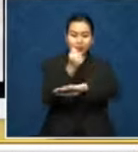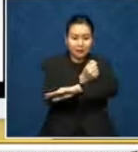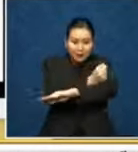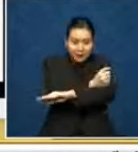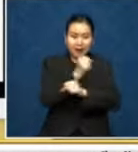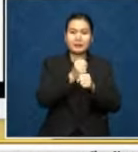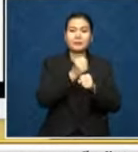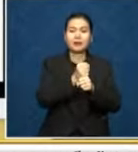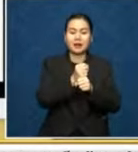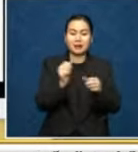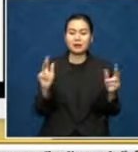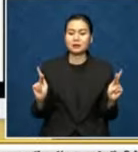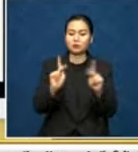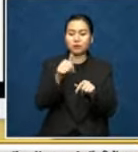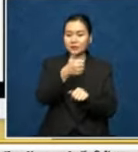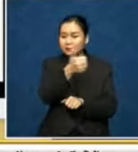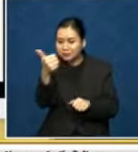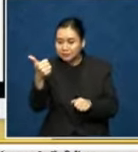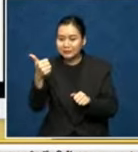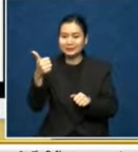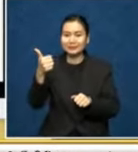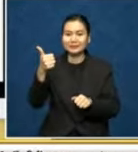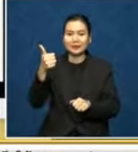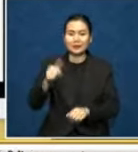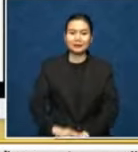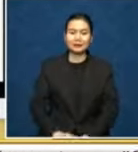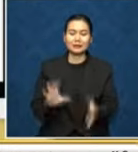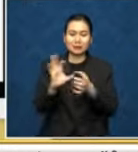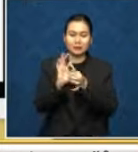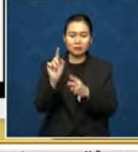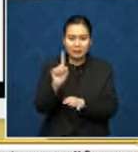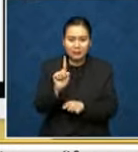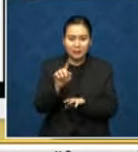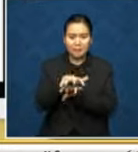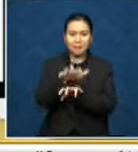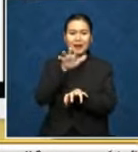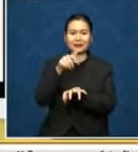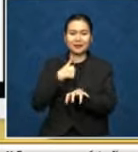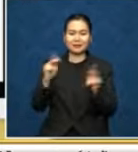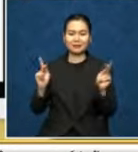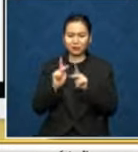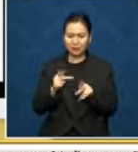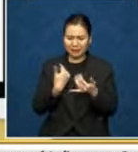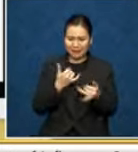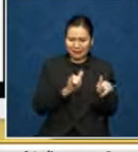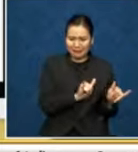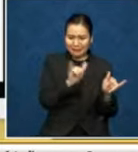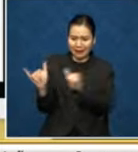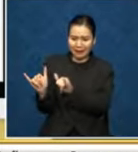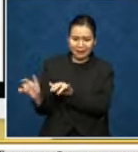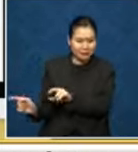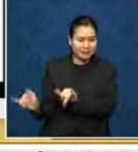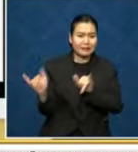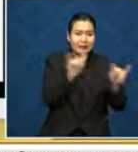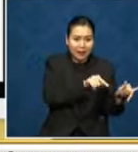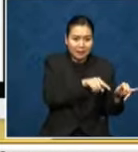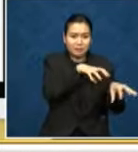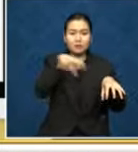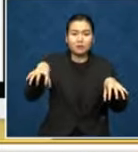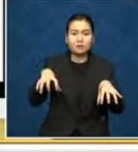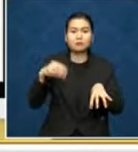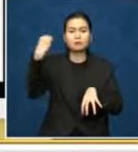ทรวงที่เกี่ยวข้องกับพวกมหาดไทยด้วยนะครับเพราะว่าอันนี้เป็นปัญหาที่เขาย้ายไปทุกที่จริงๆแล้วสุดท้ายก็กลับมาที่มีนบุรีสะพานสู